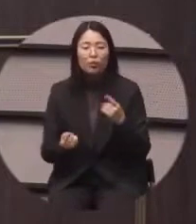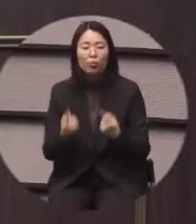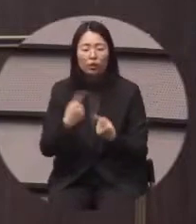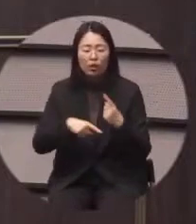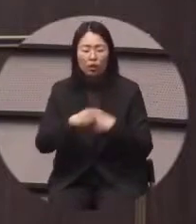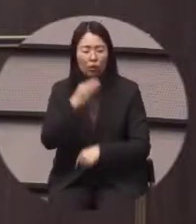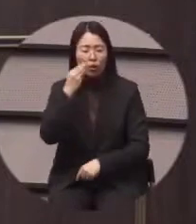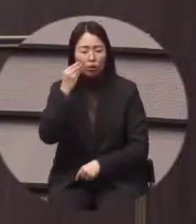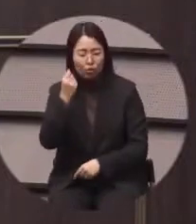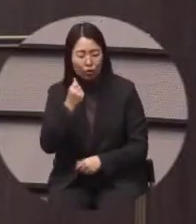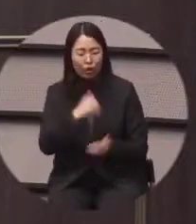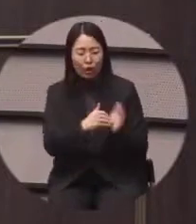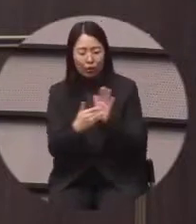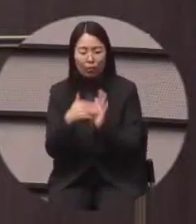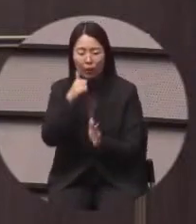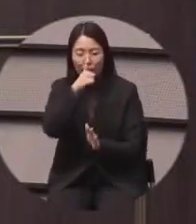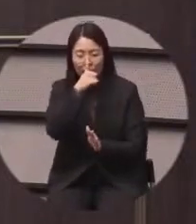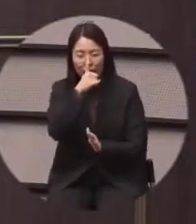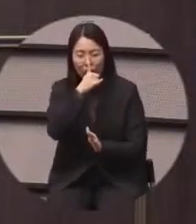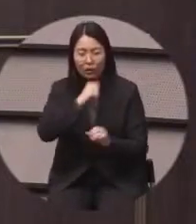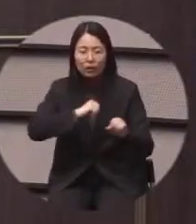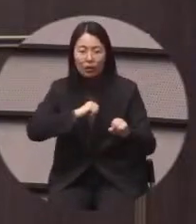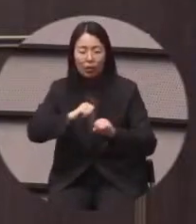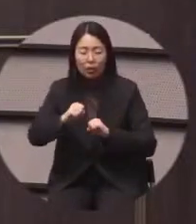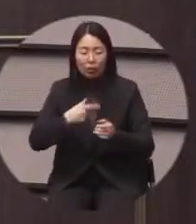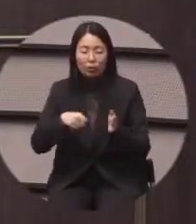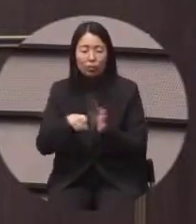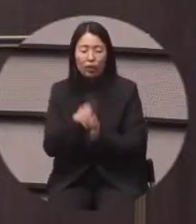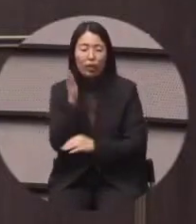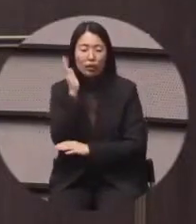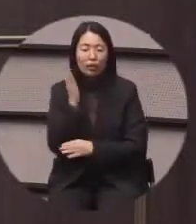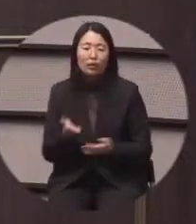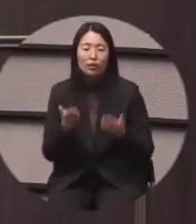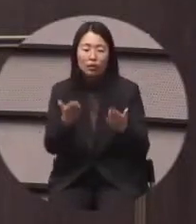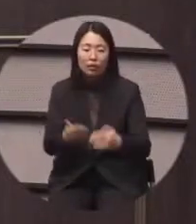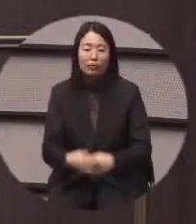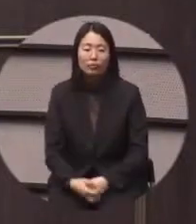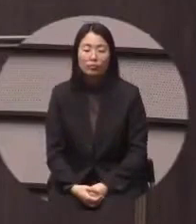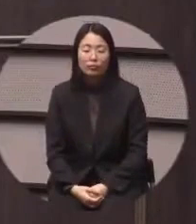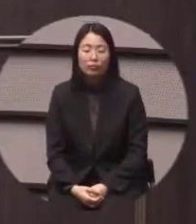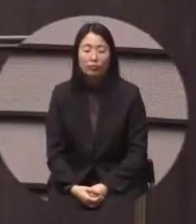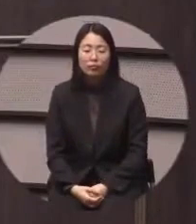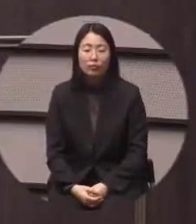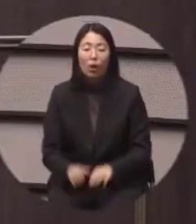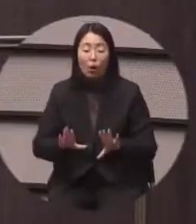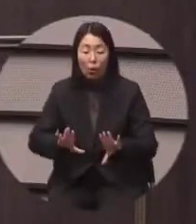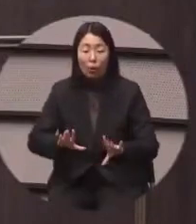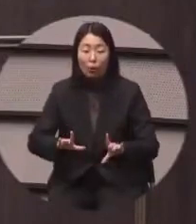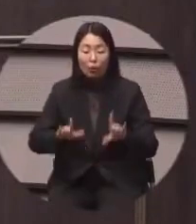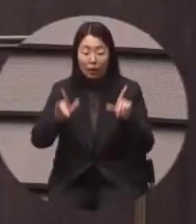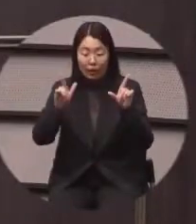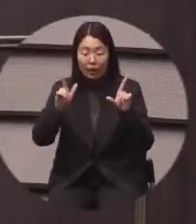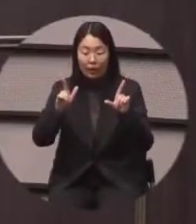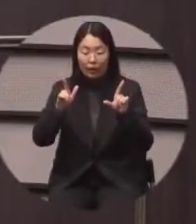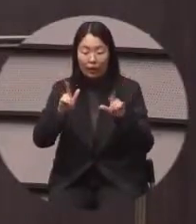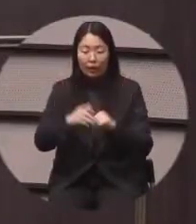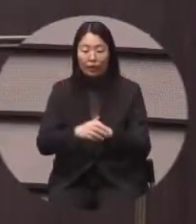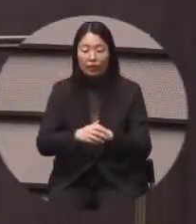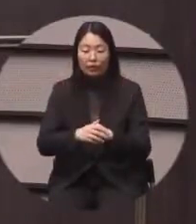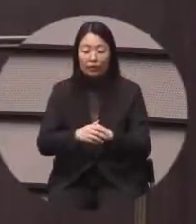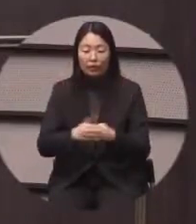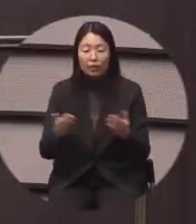있도록 준비하자는 것입니다. 이는 올해 우리 광주시 거주 인구 증가에 따른 행정동